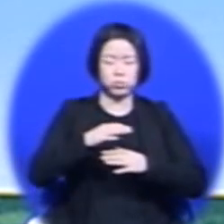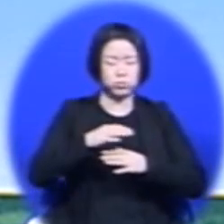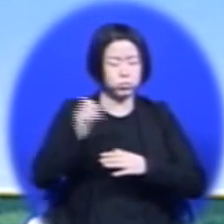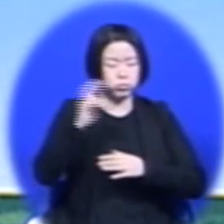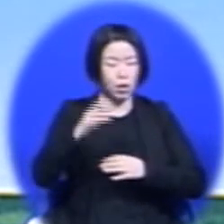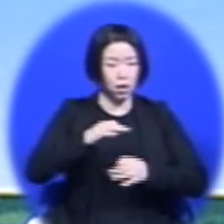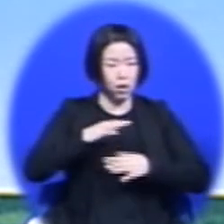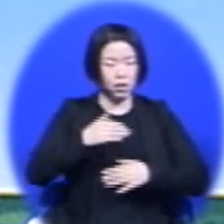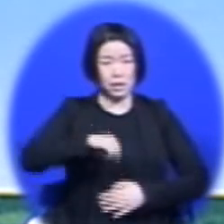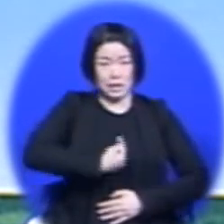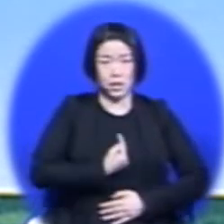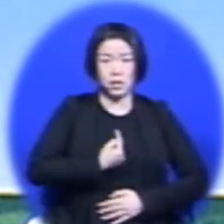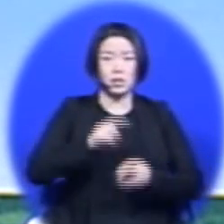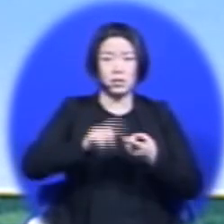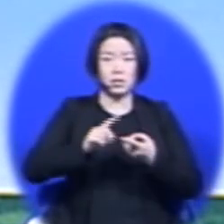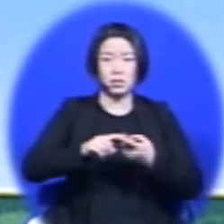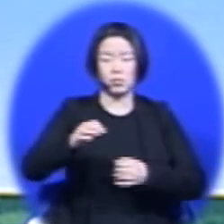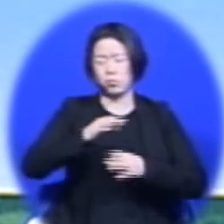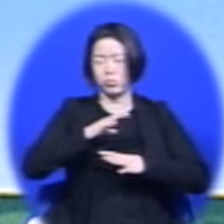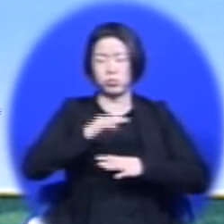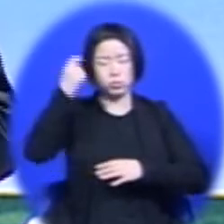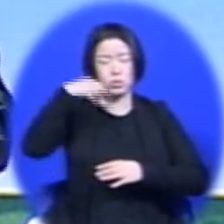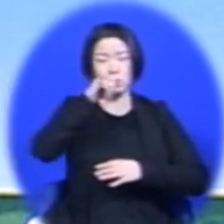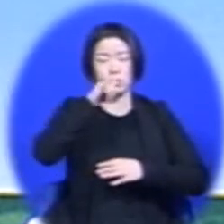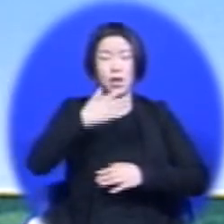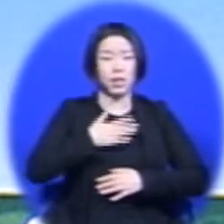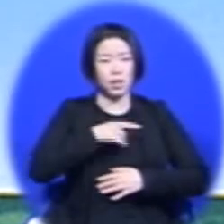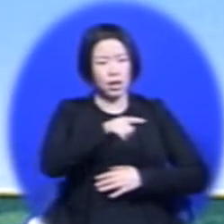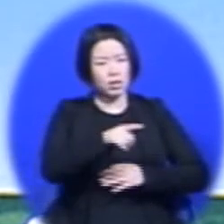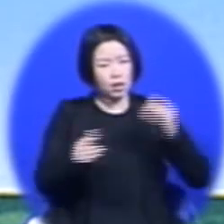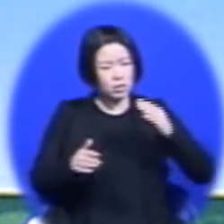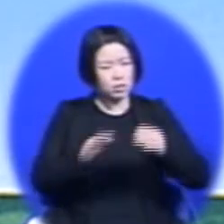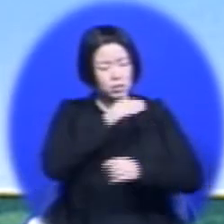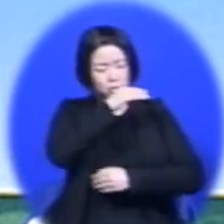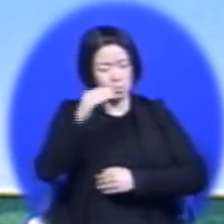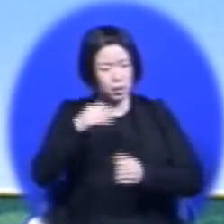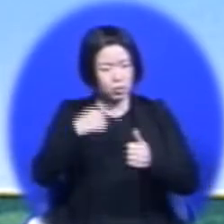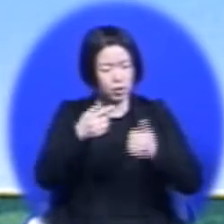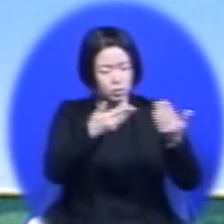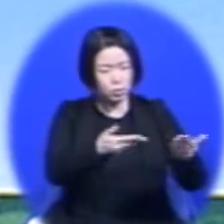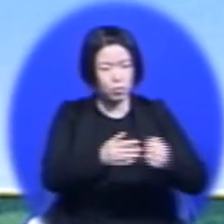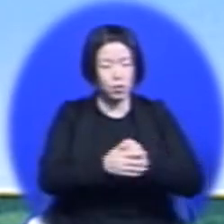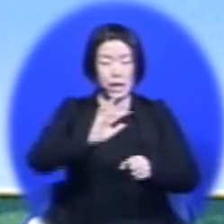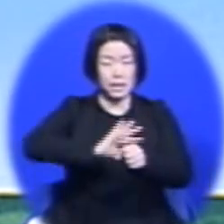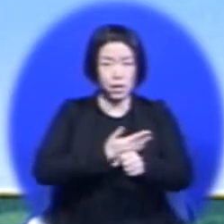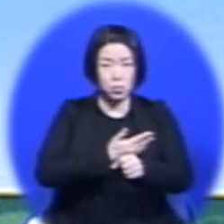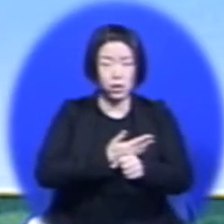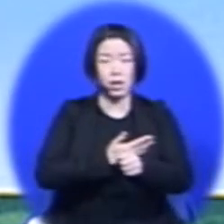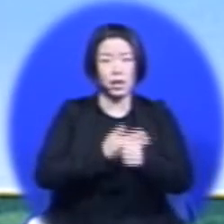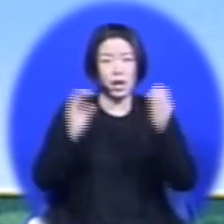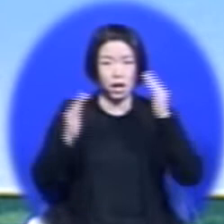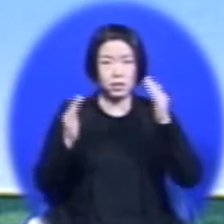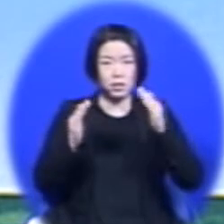들었어요. 자기 자신이 무서운 생각이 들었어요. 나는 아이들을 바로 가르치고 잘못한 아이들을 바로 잡아주겠다는